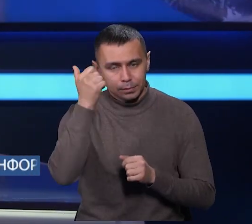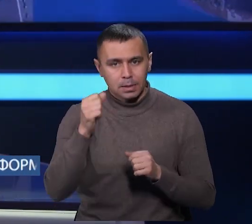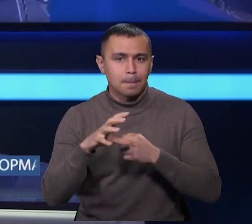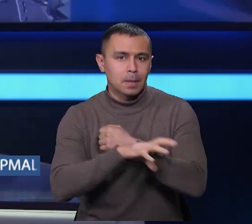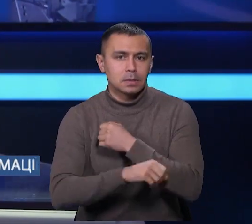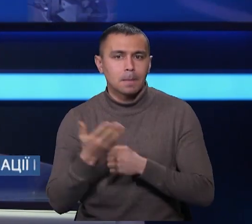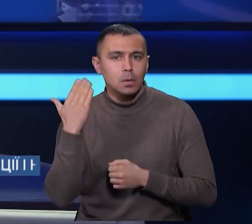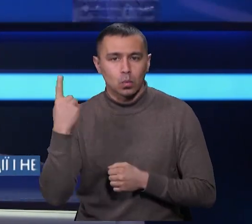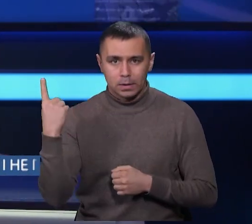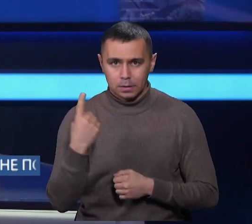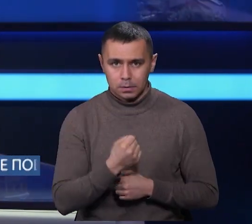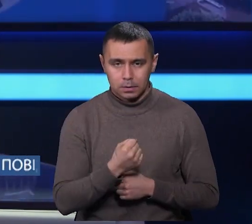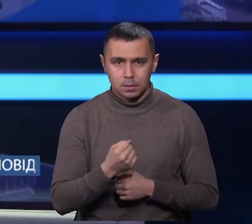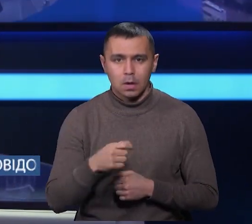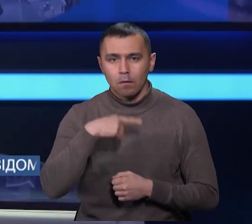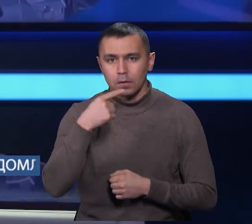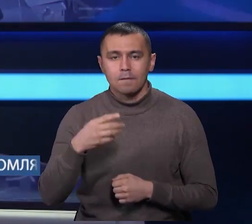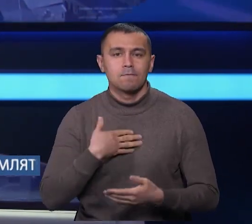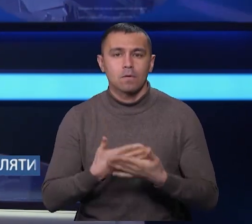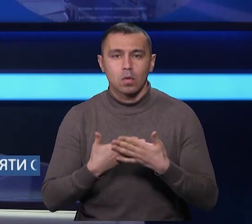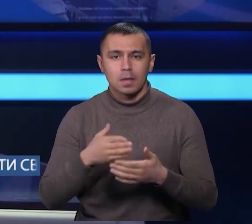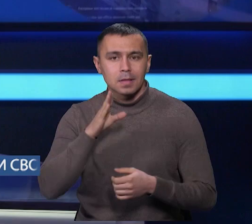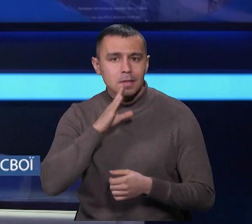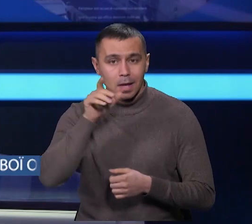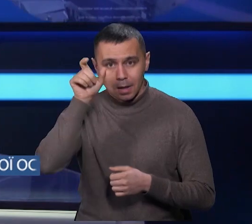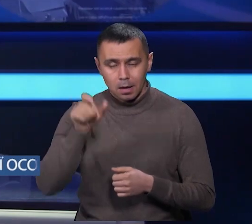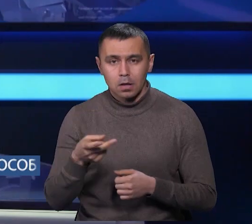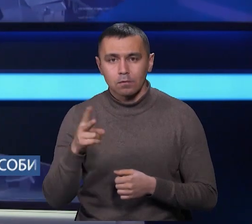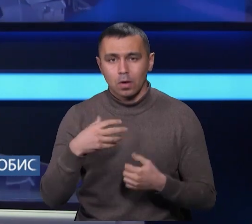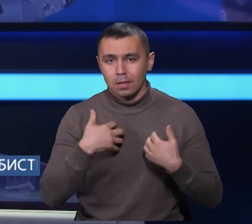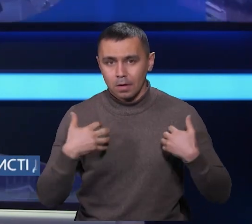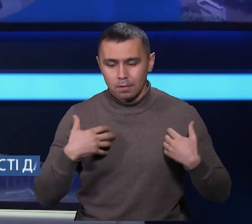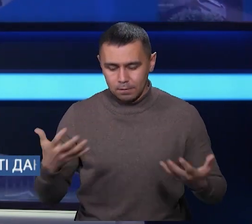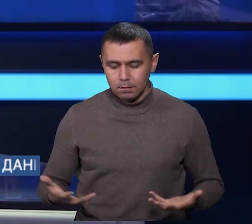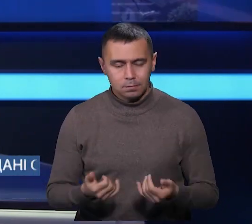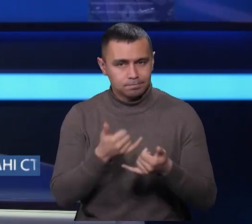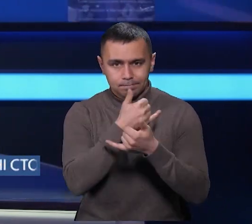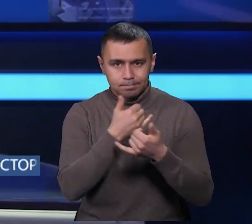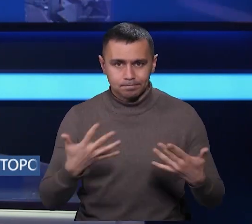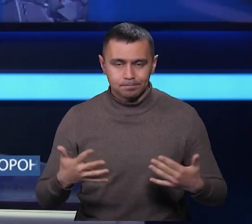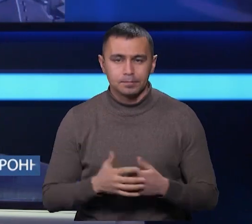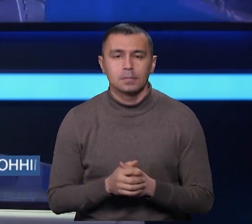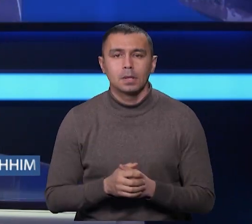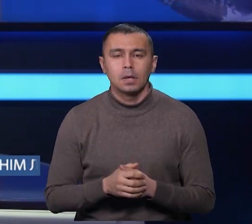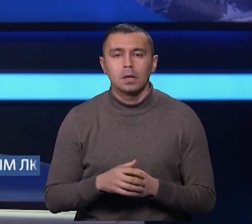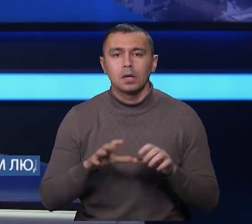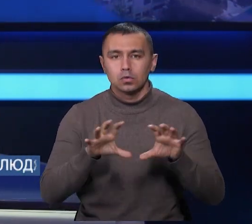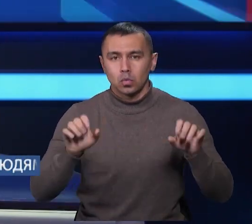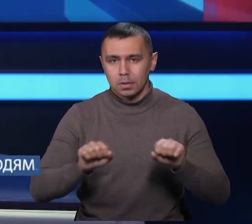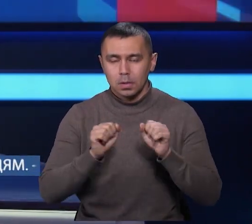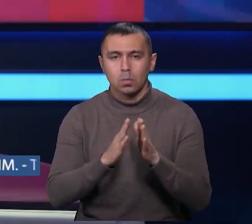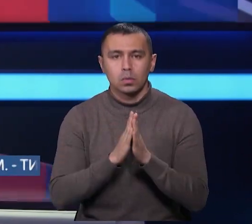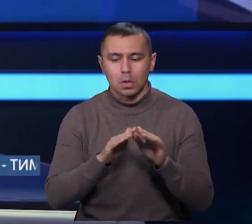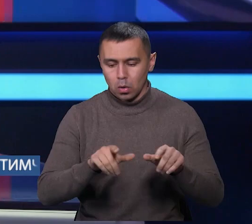наприкінці минулого тижня. За словами волонтерки Ірини Кравчук, двох тварин врятувати не вдалося. Зоозахисники